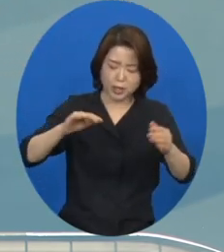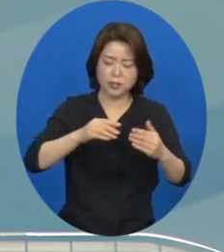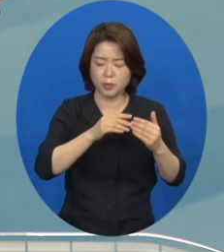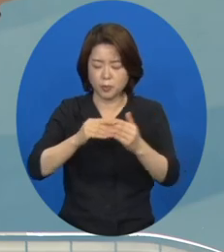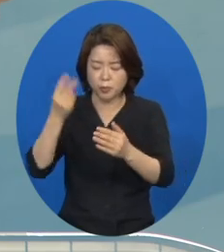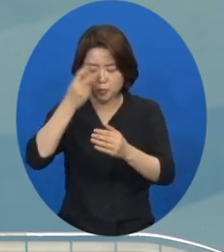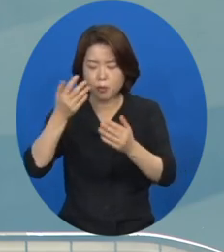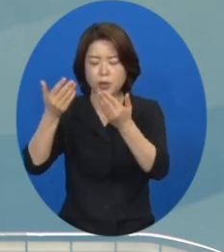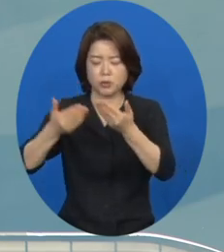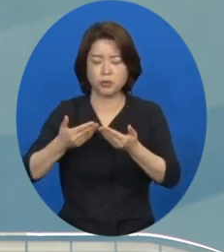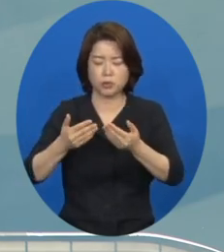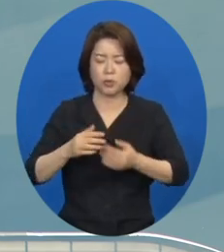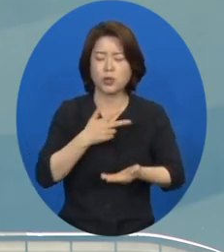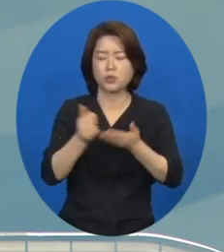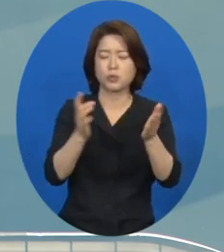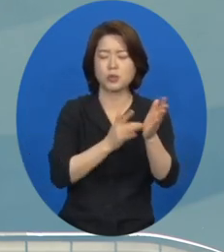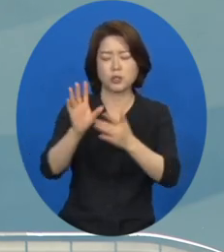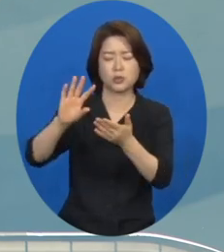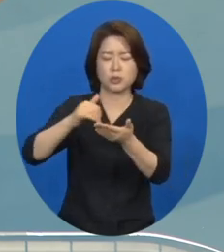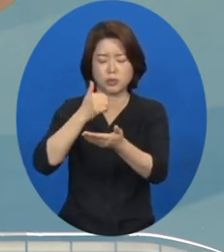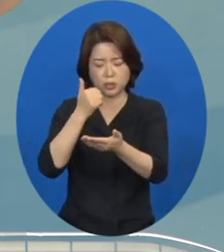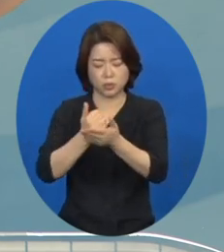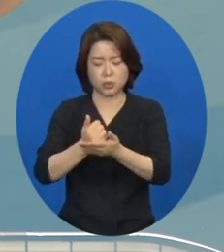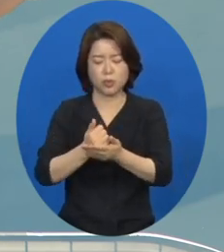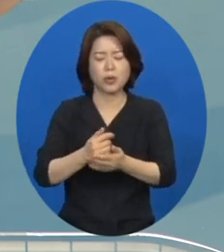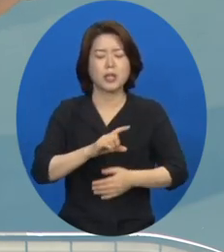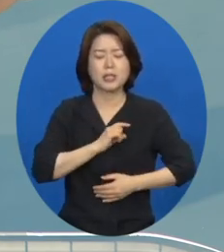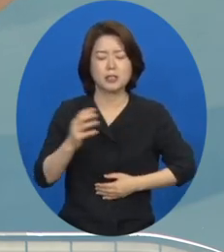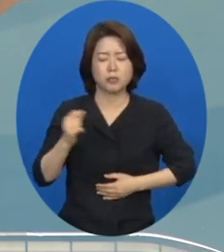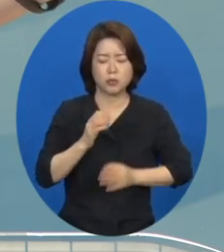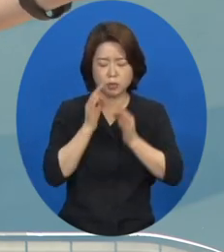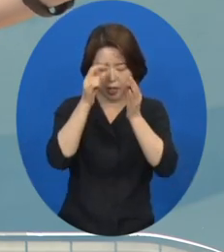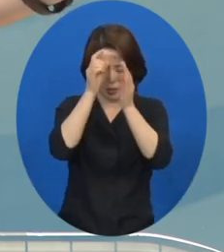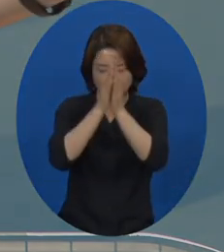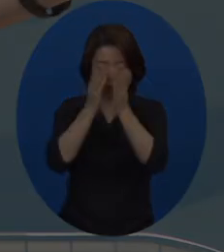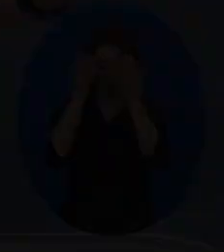주 예수 그리스도 이름으로 간절히 기도합니다. 아멘.